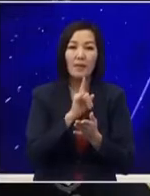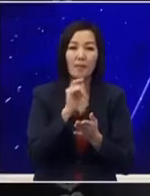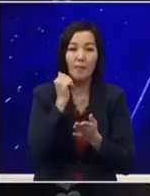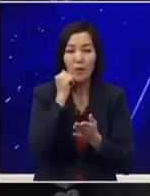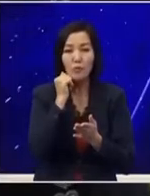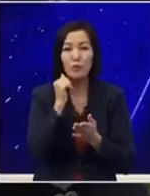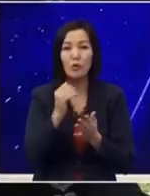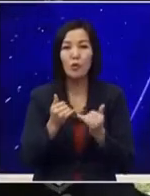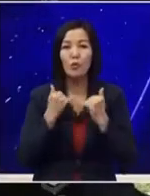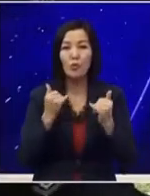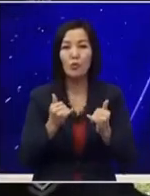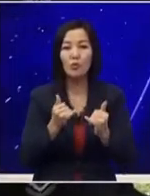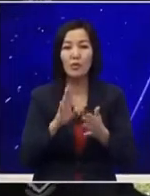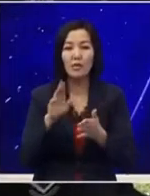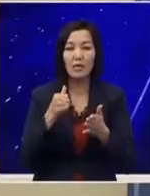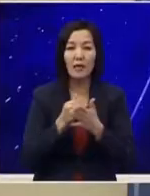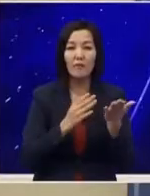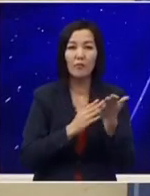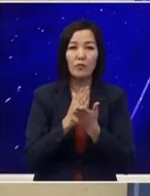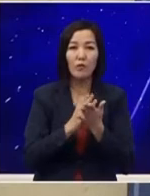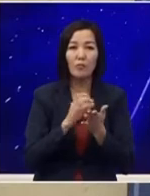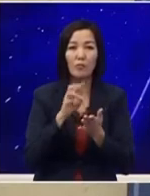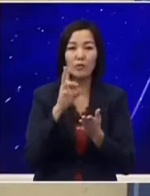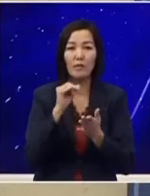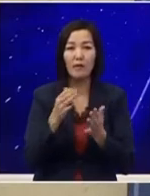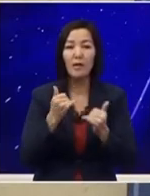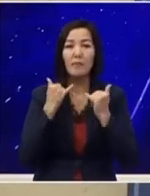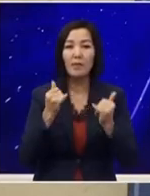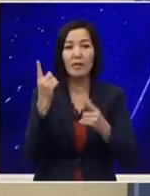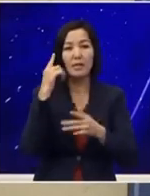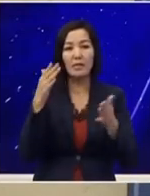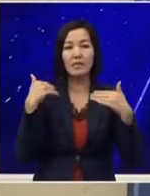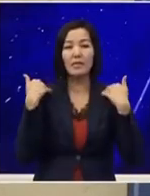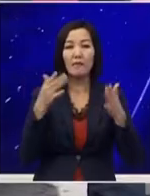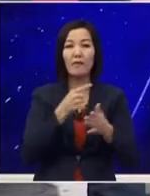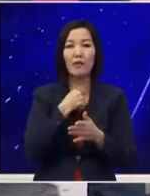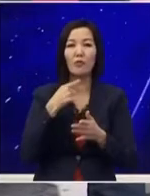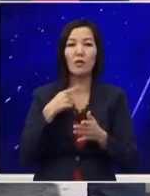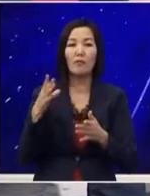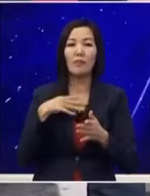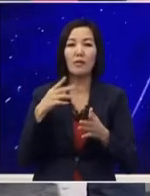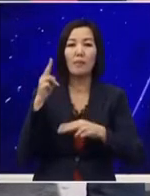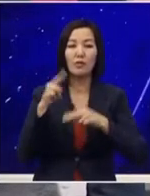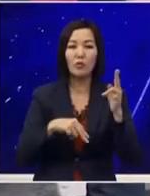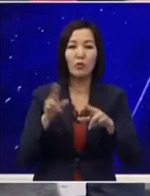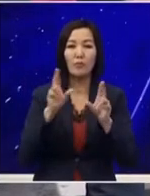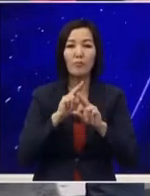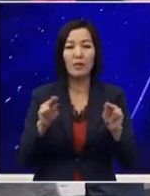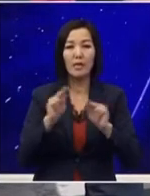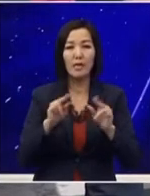также главную и неоценимую заслугу Турар Бостановой. Благодаря ее инициативе в Талдыкургане были